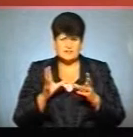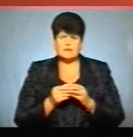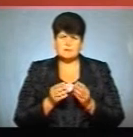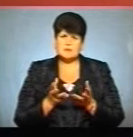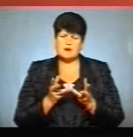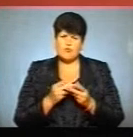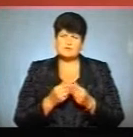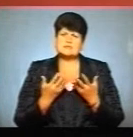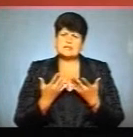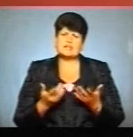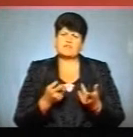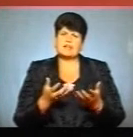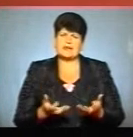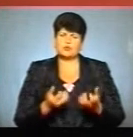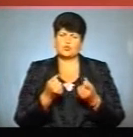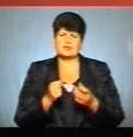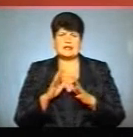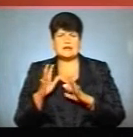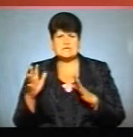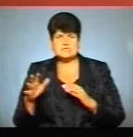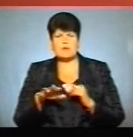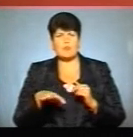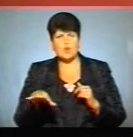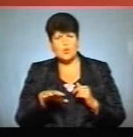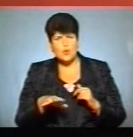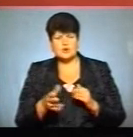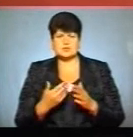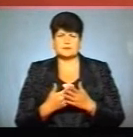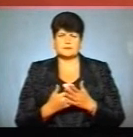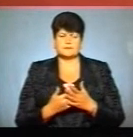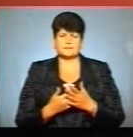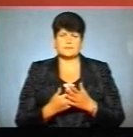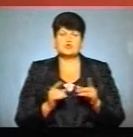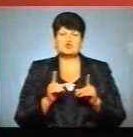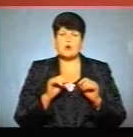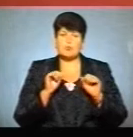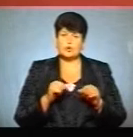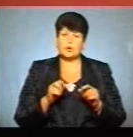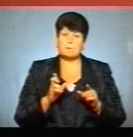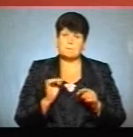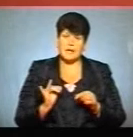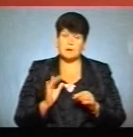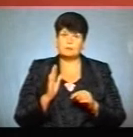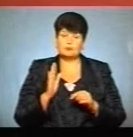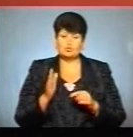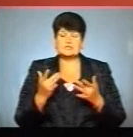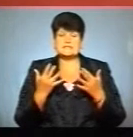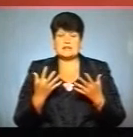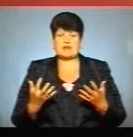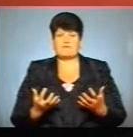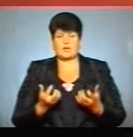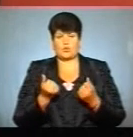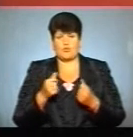скільки ви рятуєте лісів від загоряння, площі, і що могло б статися, дійсно, скільки врятованих рятувальниками